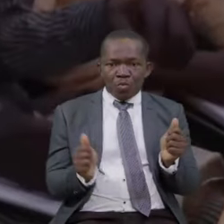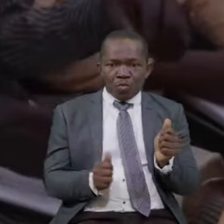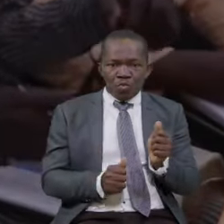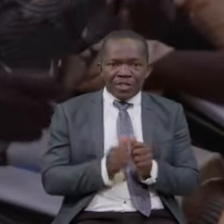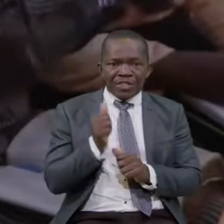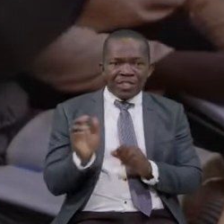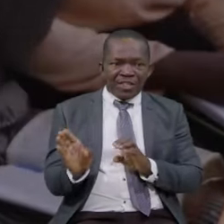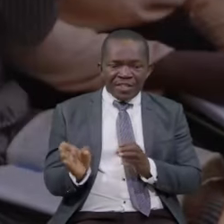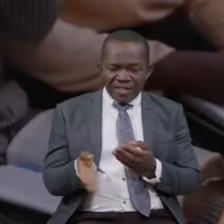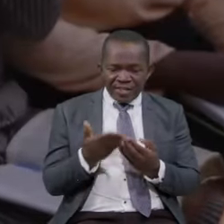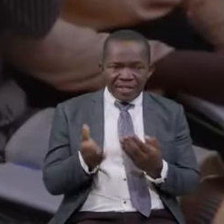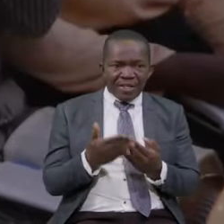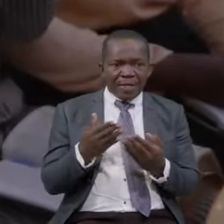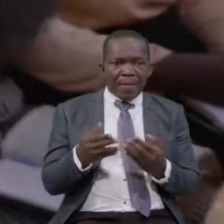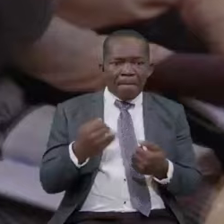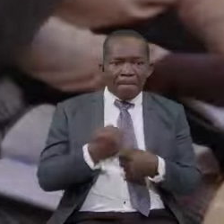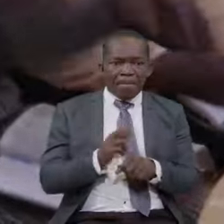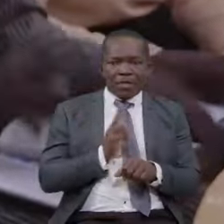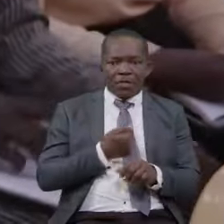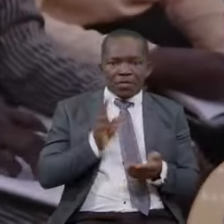la carrière nous allons